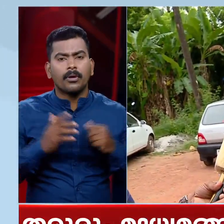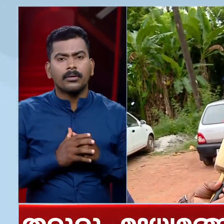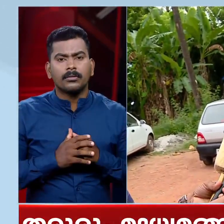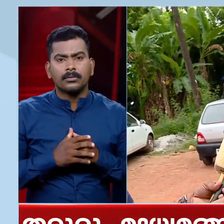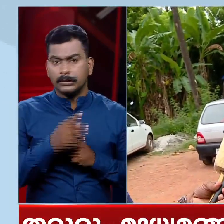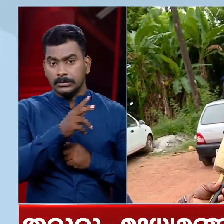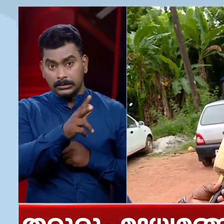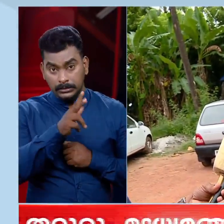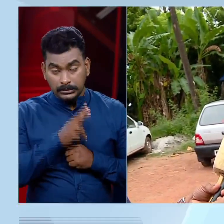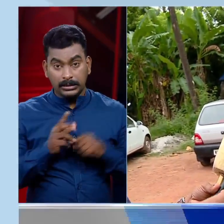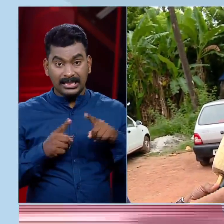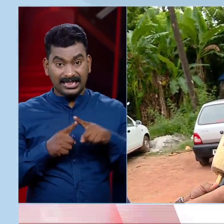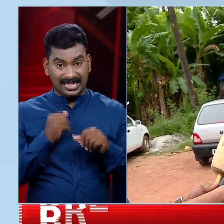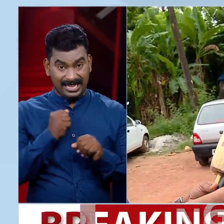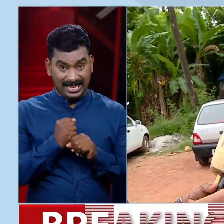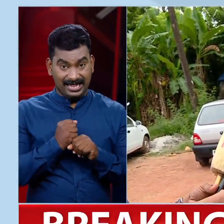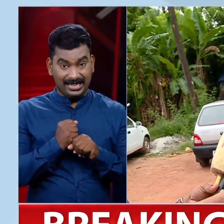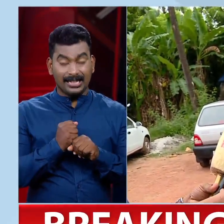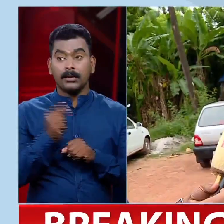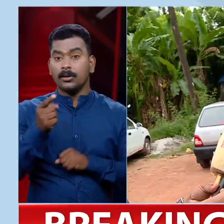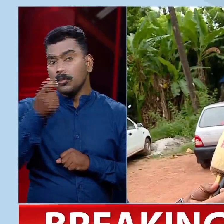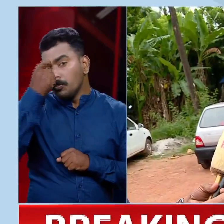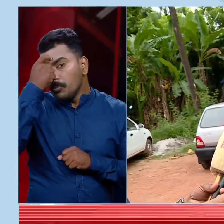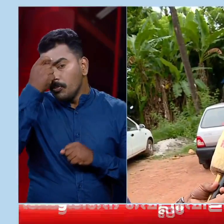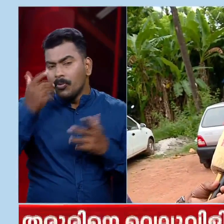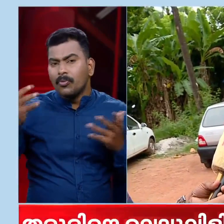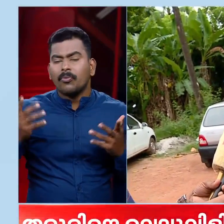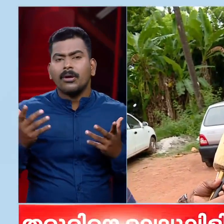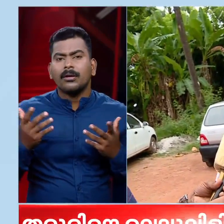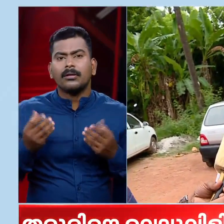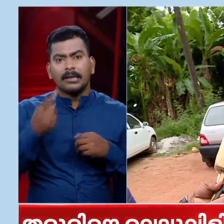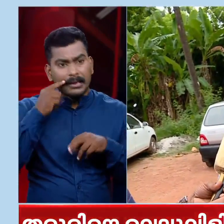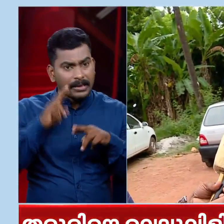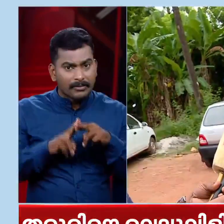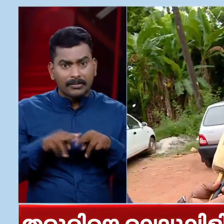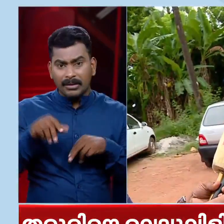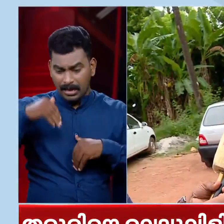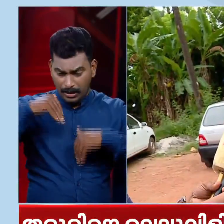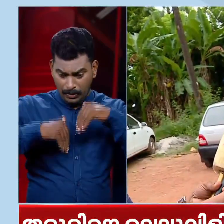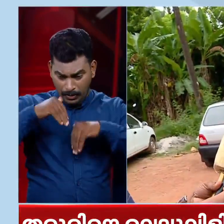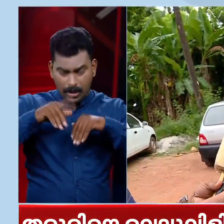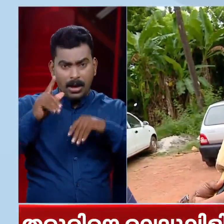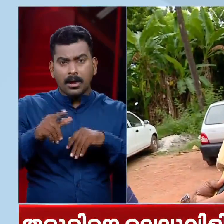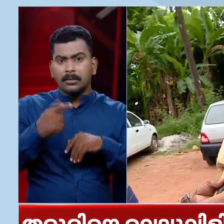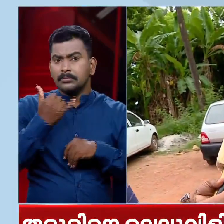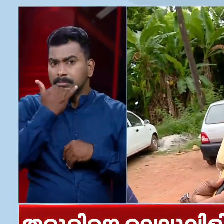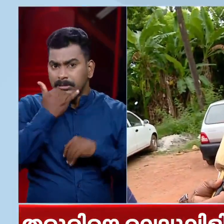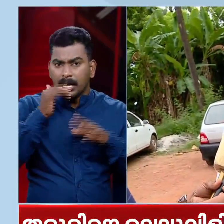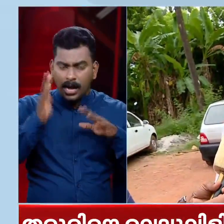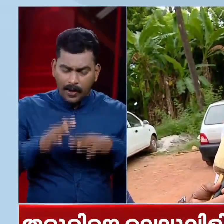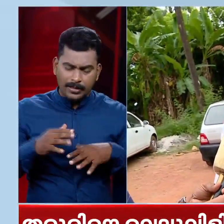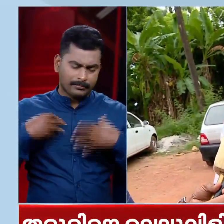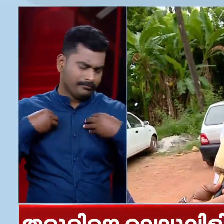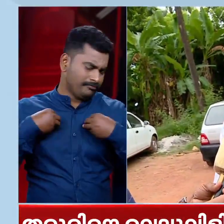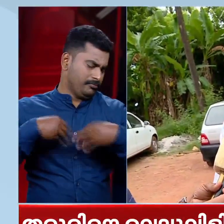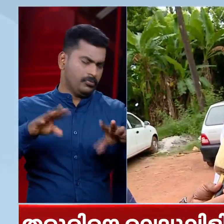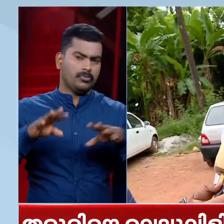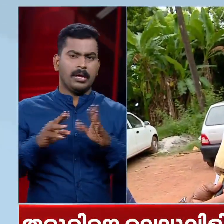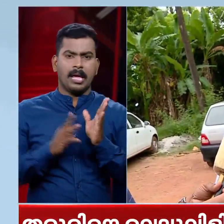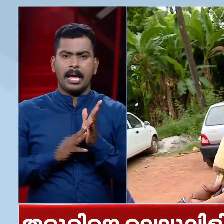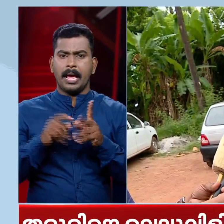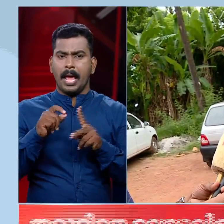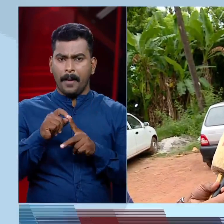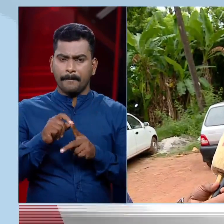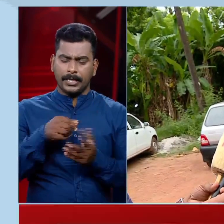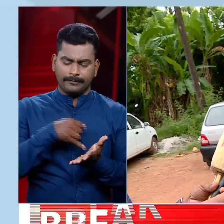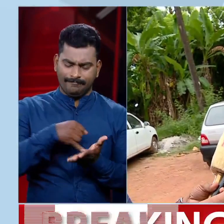തെരഞ്ഞെടുപ്പ് റിട്ടേണിംഗ് ഓഫീസറായ ഞാൻ കൊടുത്ത ലിസ്റ്റിൽ നിന്ന് വ്യത്യസ്തമായി ഒരാൾ വോട്ട് ചെയ്തിട്ടുണ്ടെന്ന് തെളിയിച്ചാൽ ഞാൻ എൻ്റെ പാർലമെൻ്റ് അംഗത്വം ആ നിമിഷം